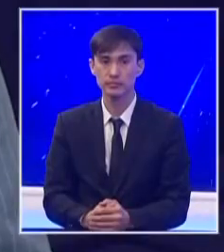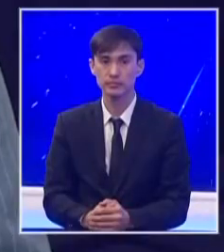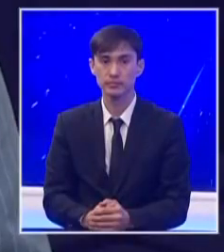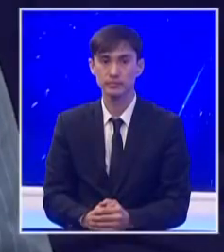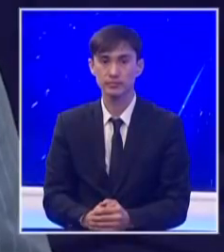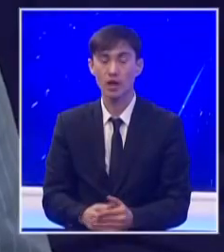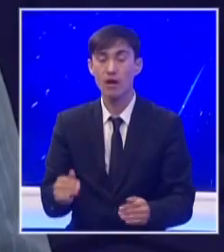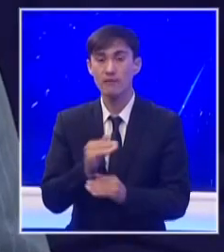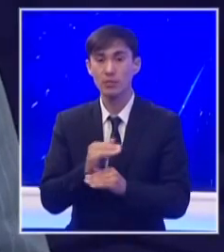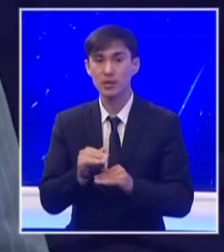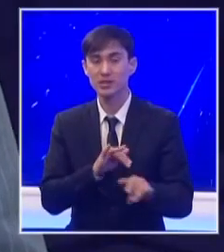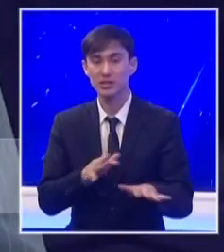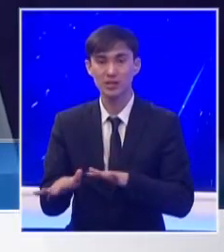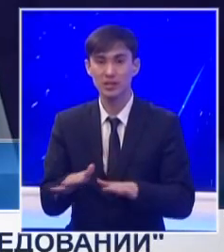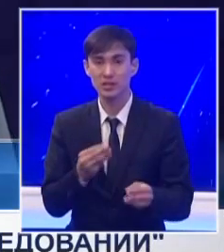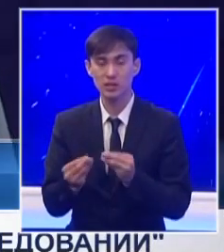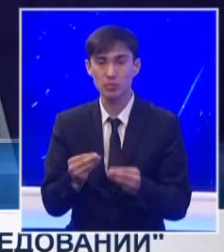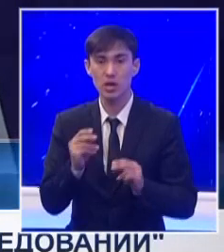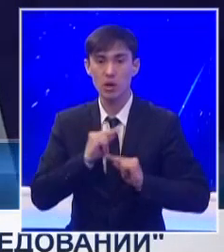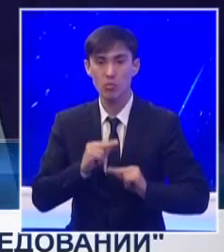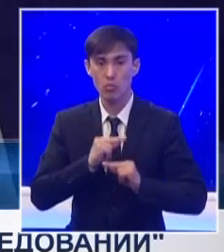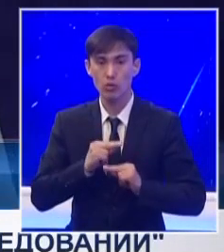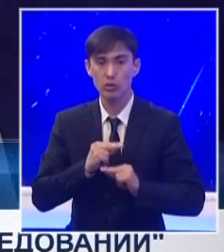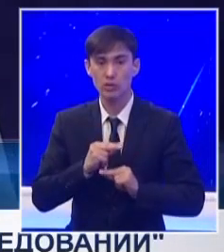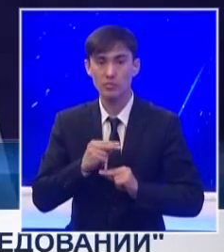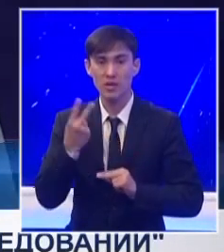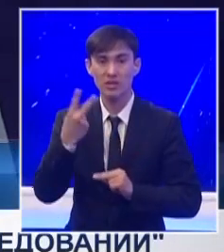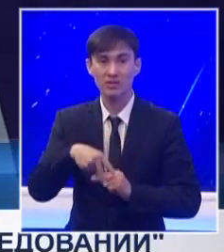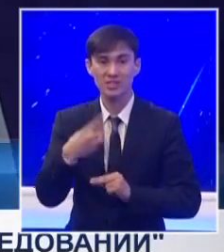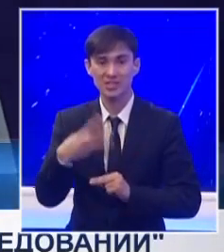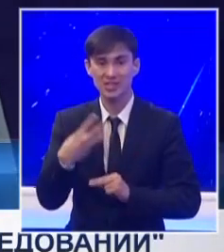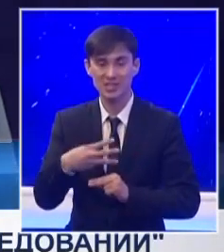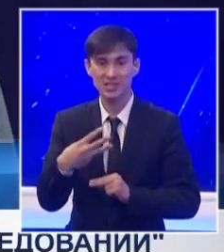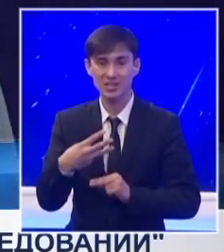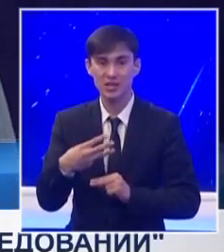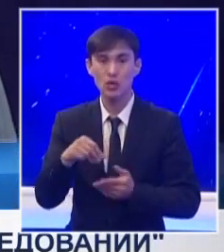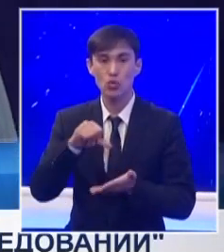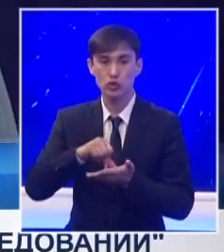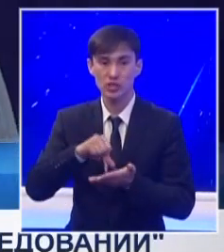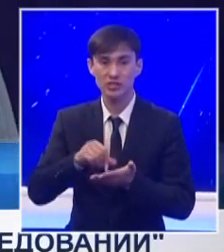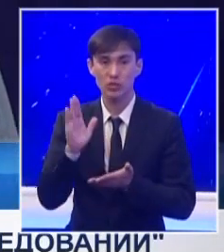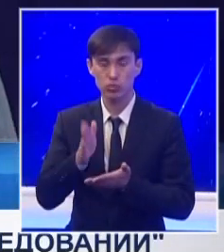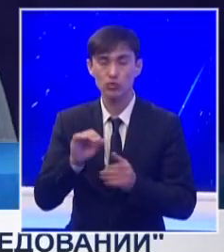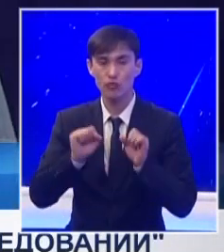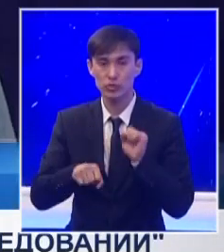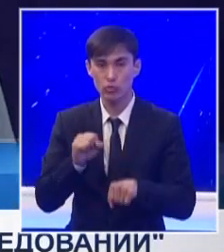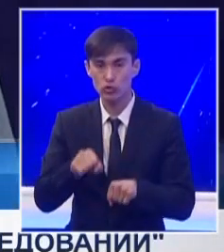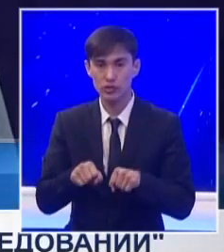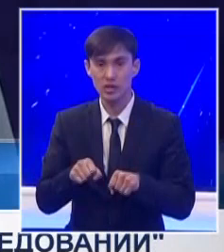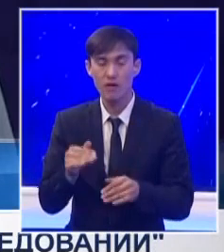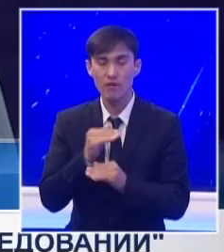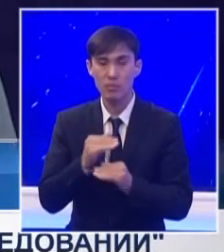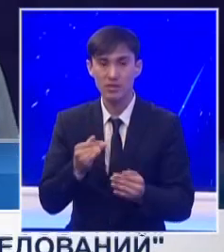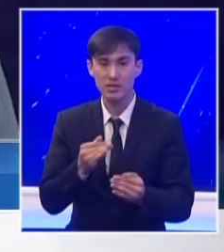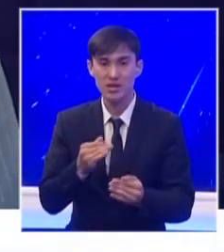В формате деловой игры, да, мы работаем, называется «Миссия 2030», и у участников будет возможность, да, в формате